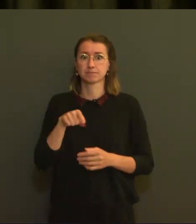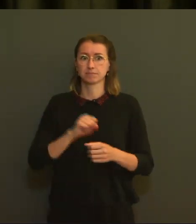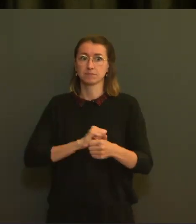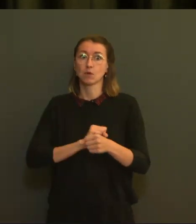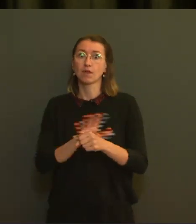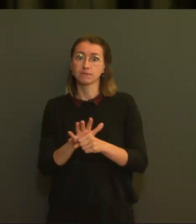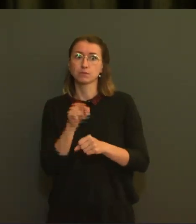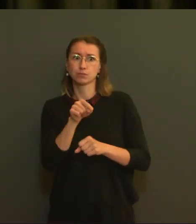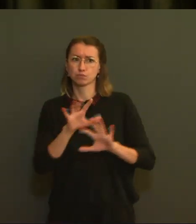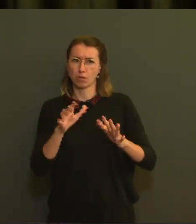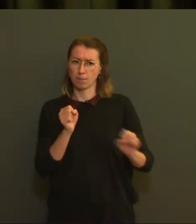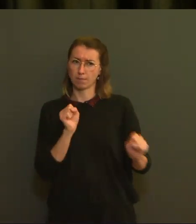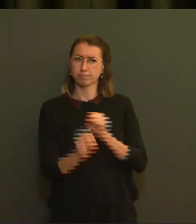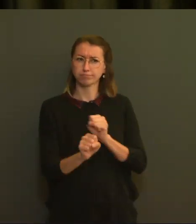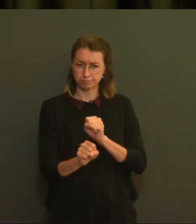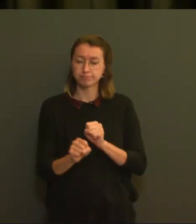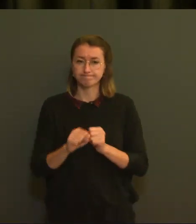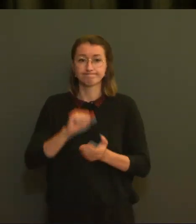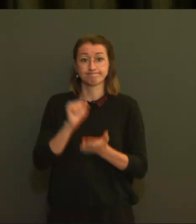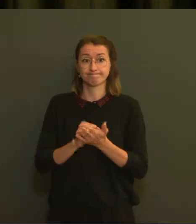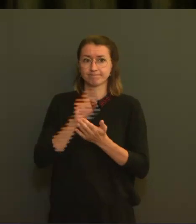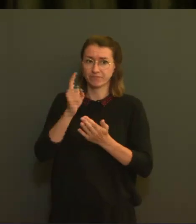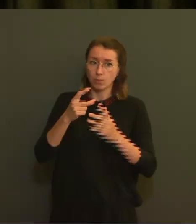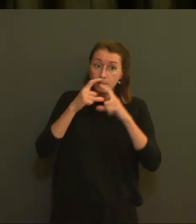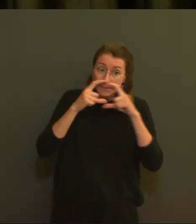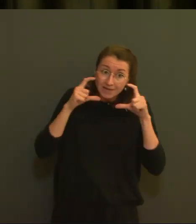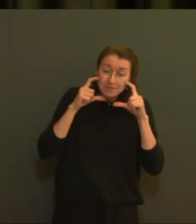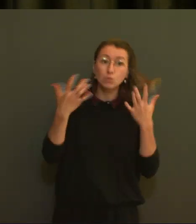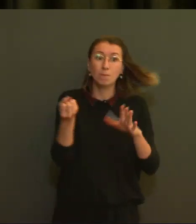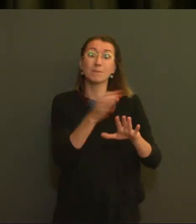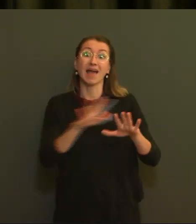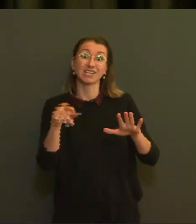système de réservation pour certaines plages. Vous pouvez en avoir un aperçu sur le site web